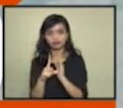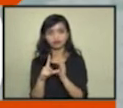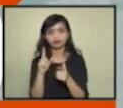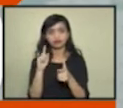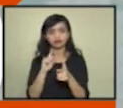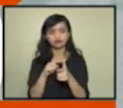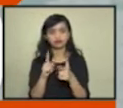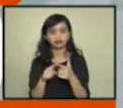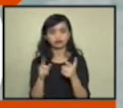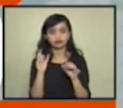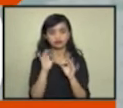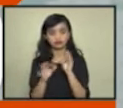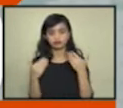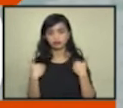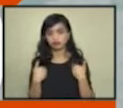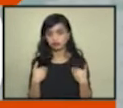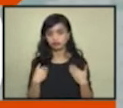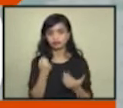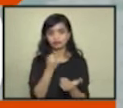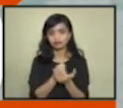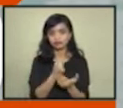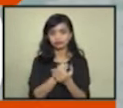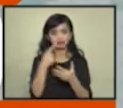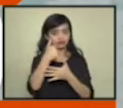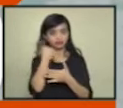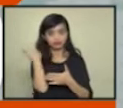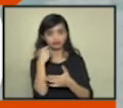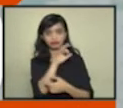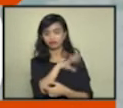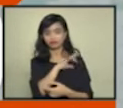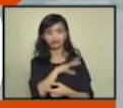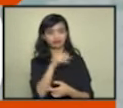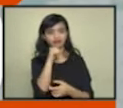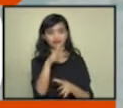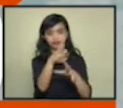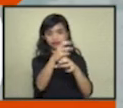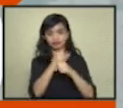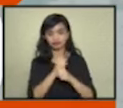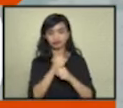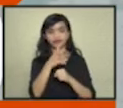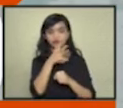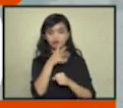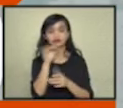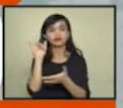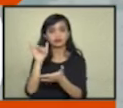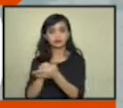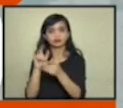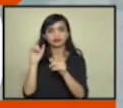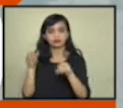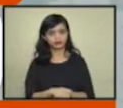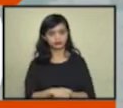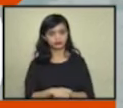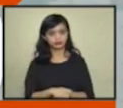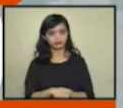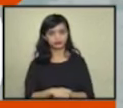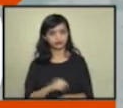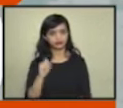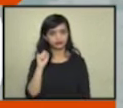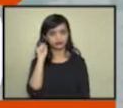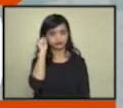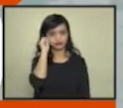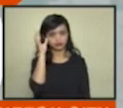kung meron mang mga sahod at iba pang beneficyo na hindi nakuha ni nanay, dapat po yun ay isettle ng kanyang employer.